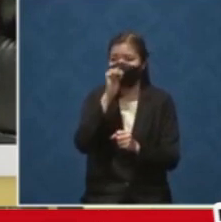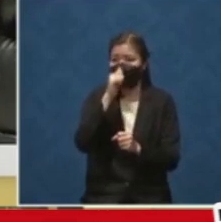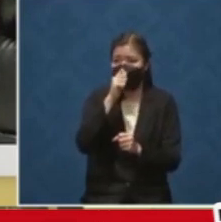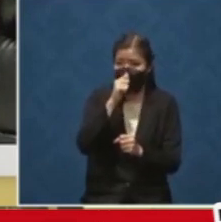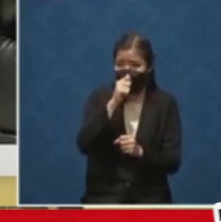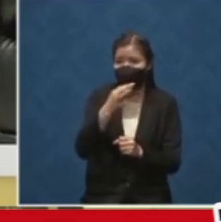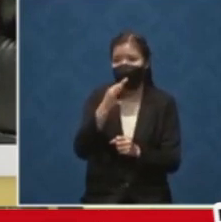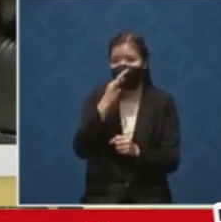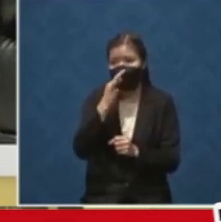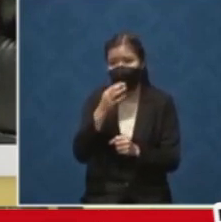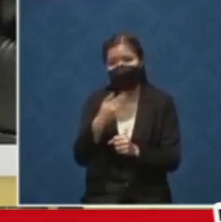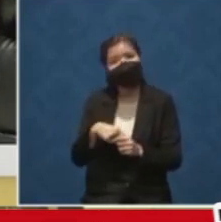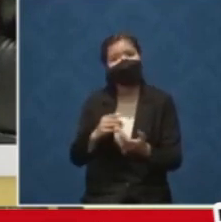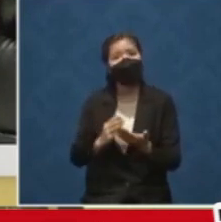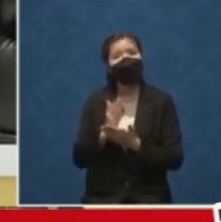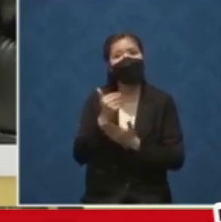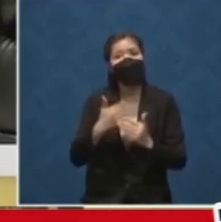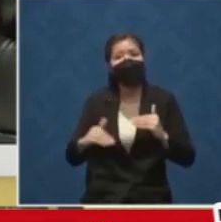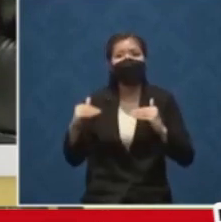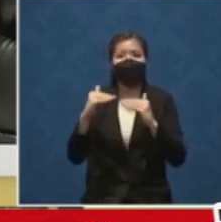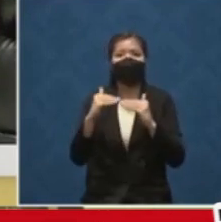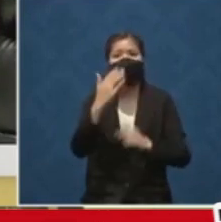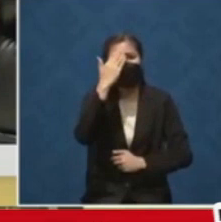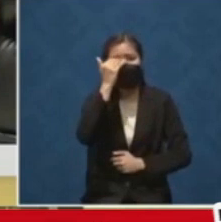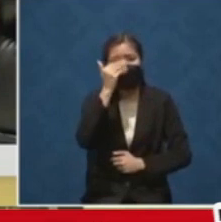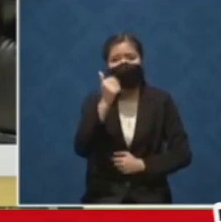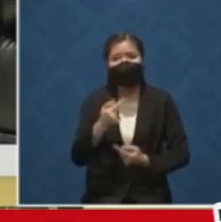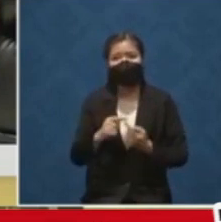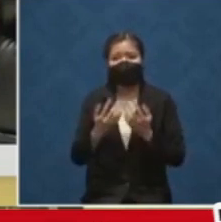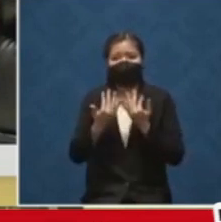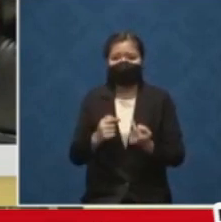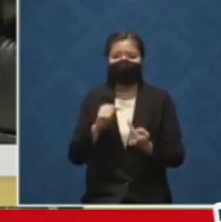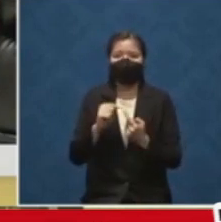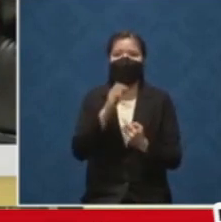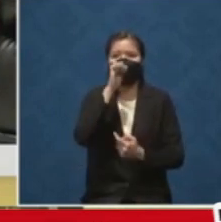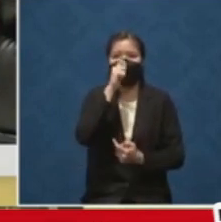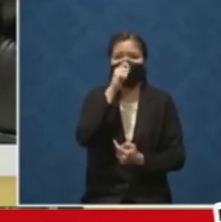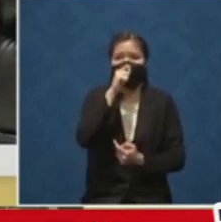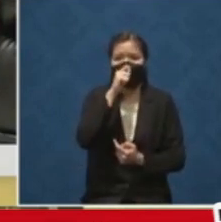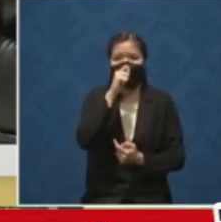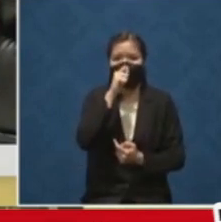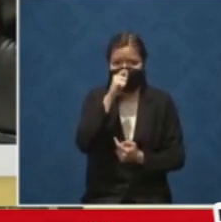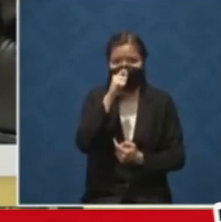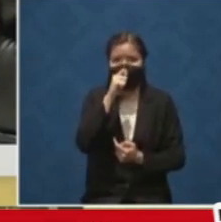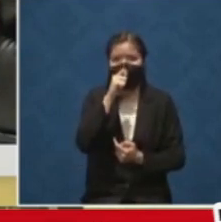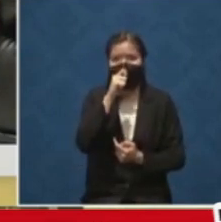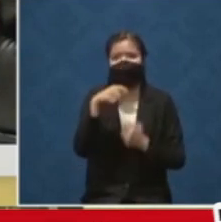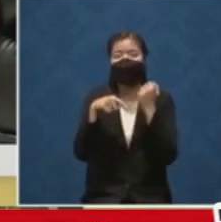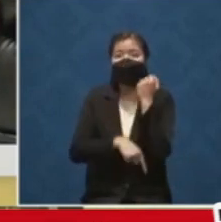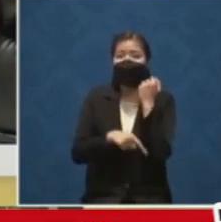ตำรวจ 2,300 คนแต่ละกองปจจาการ 500 คน 800 คนมีข่าวอยู่ตลอดเวลาแล้วไม่มกแ้ไข